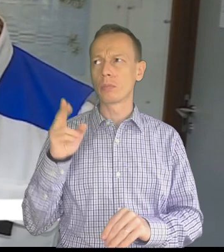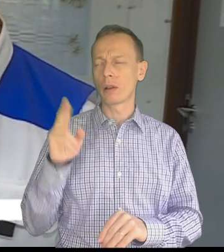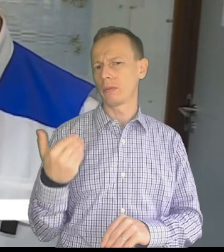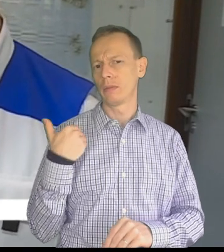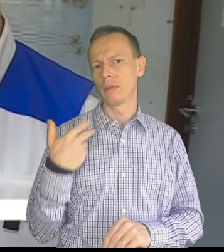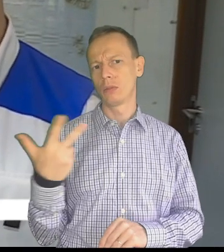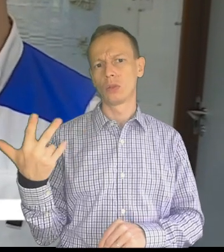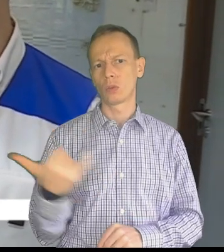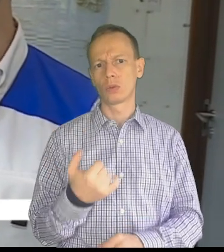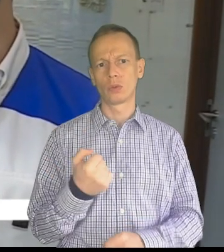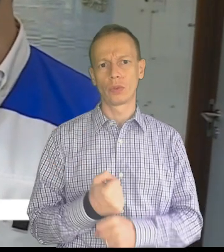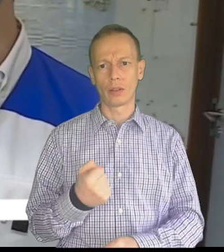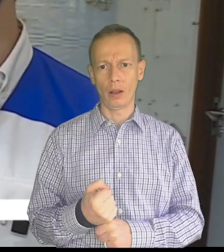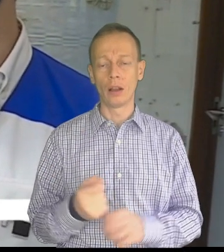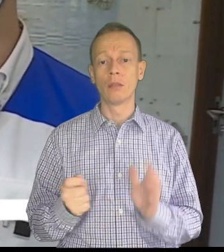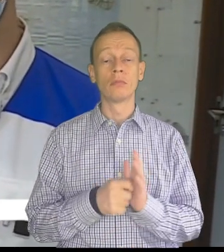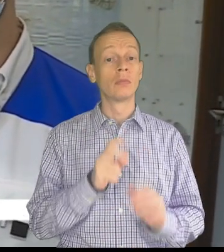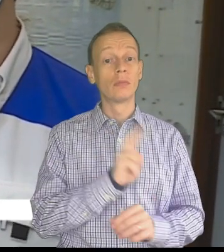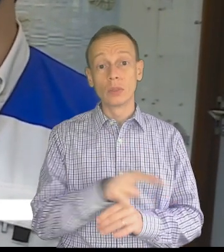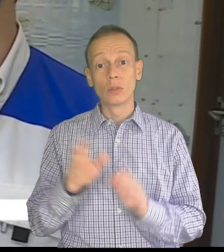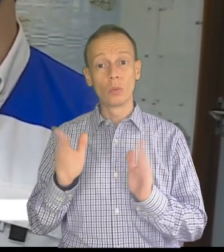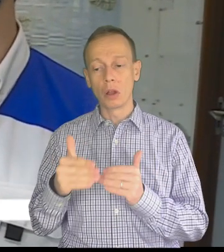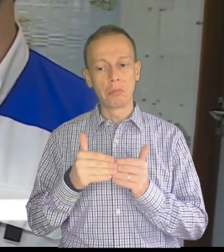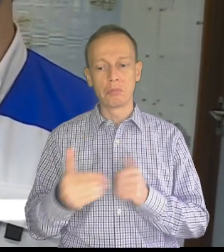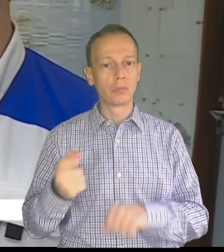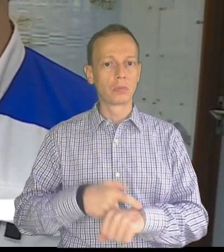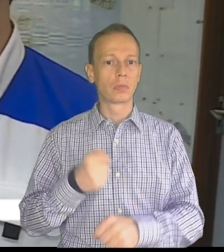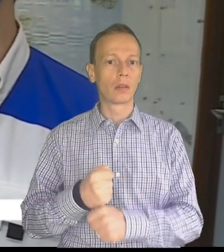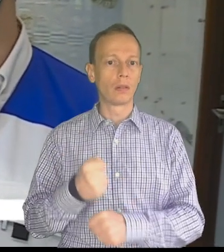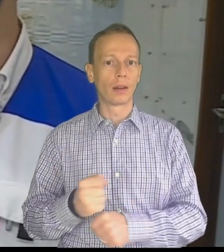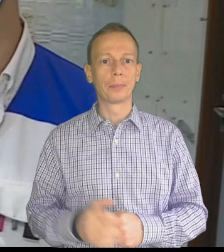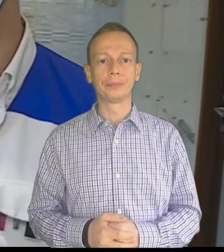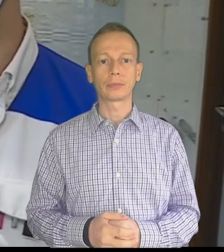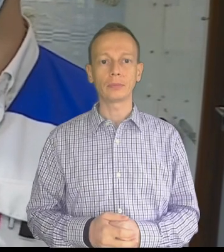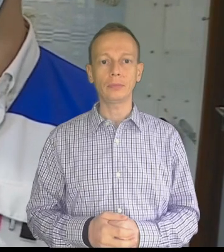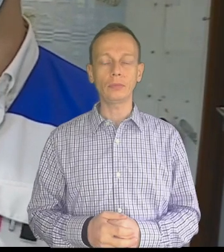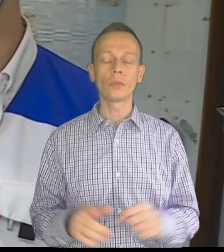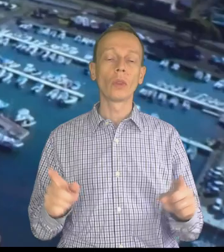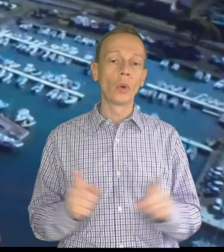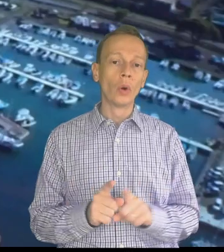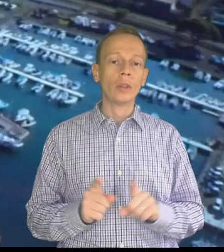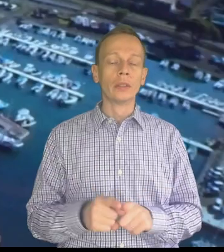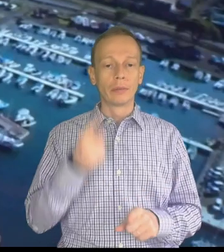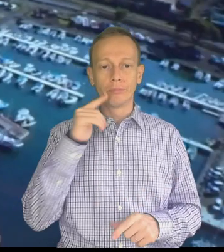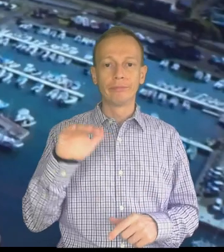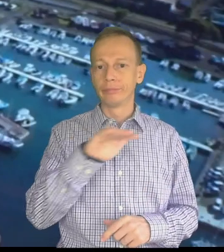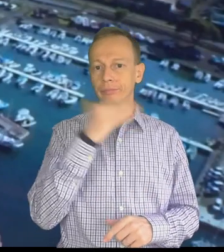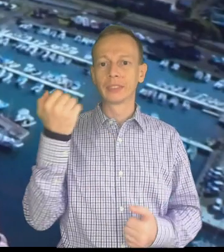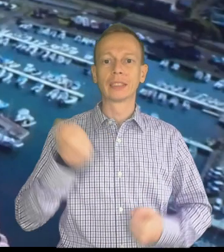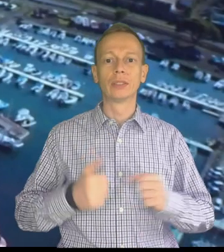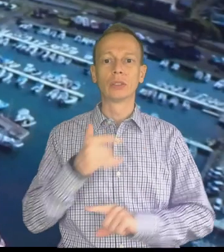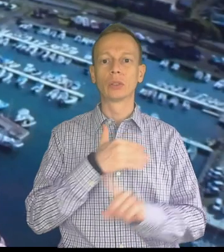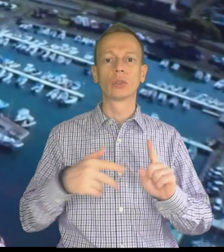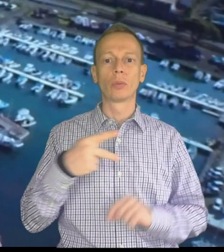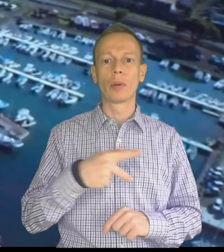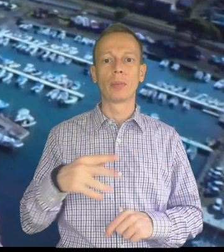en poste. Ils ont commencé il y a 3 jours, après la visite du centre hospitalier. Également dans l'actualité,